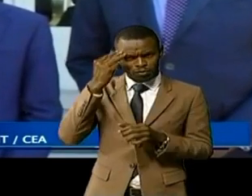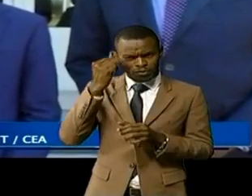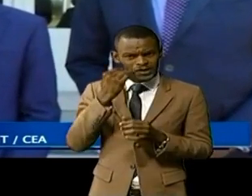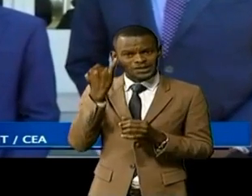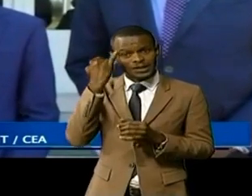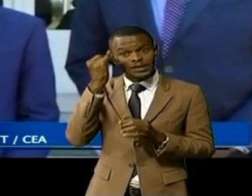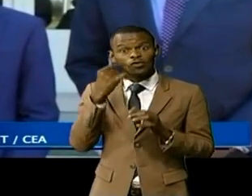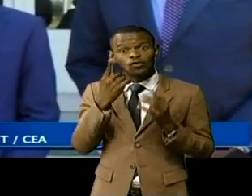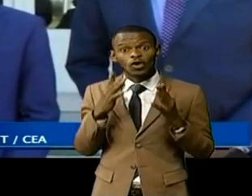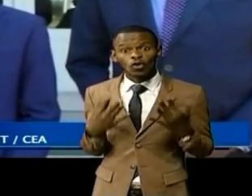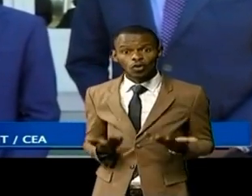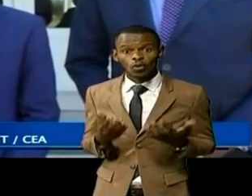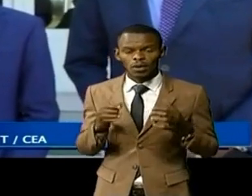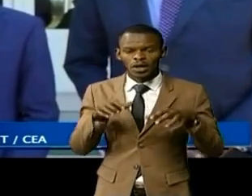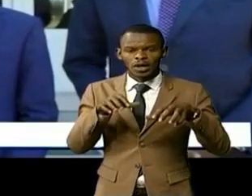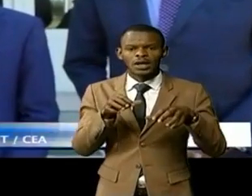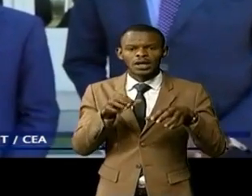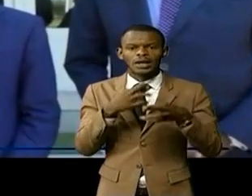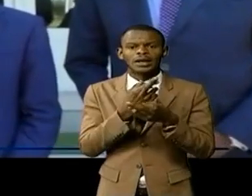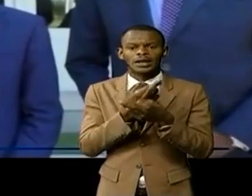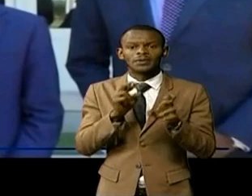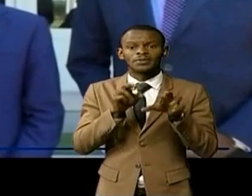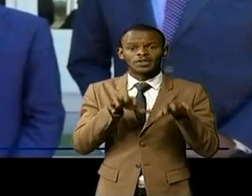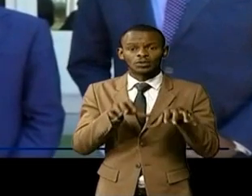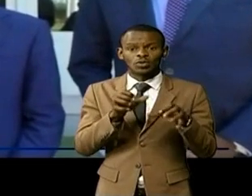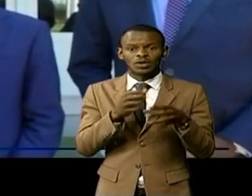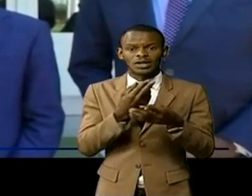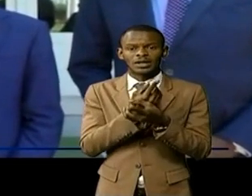la RDC au niveau de la production de